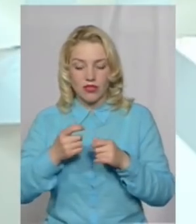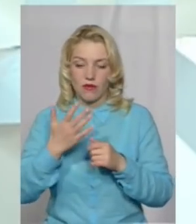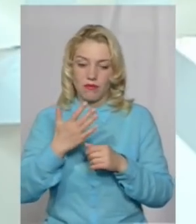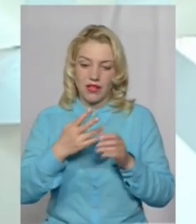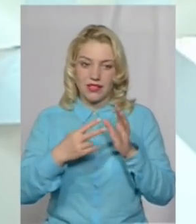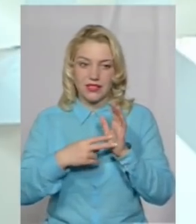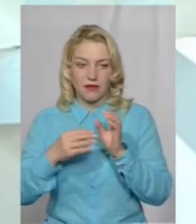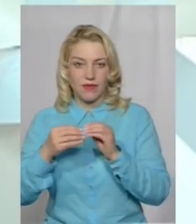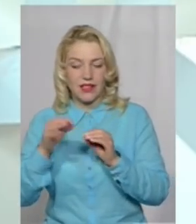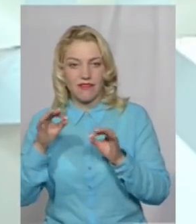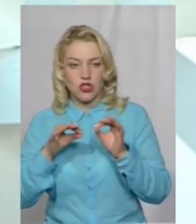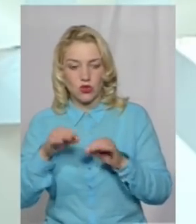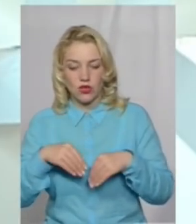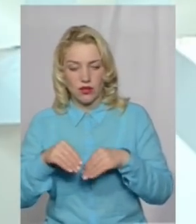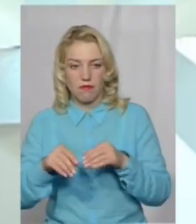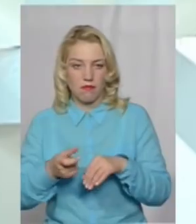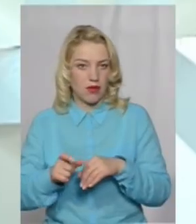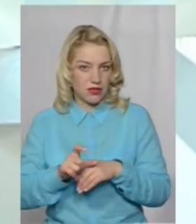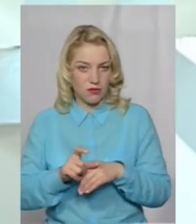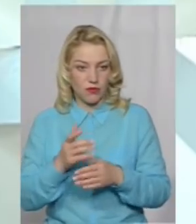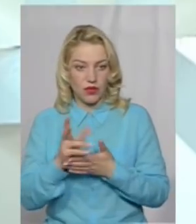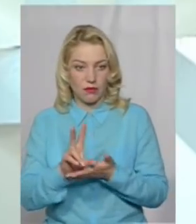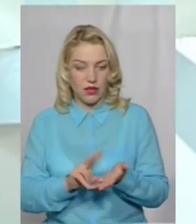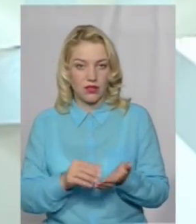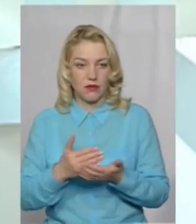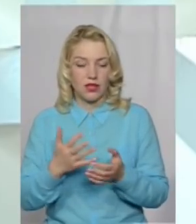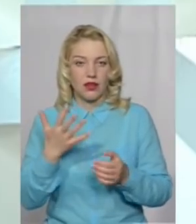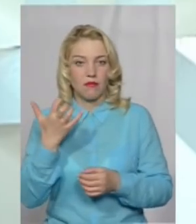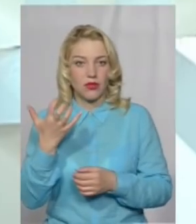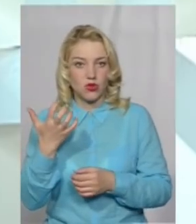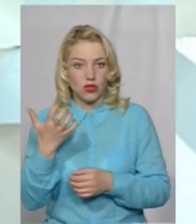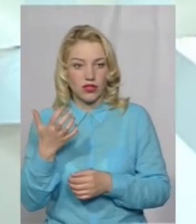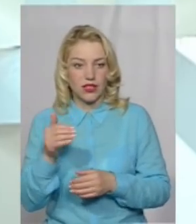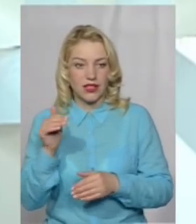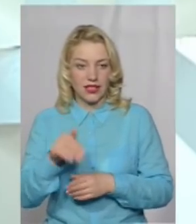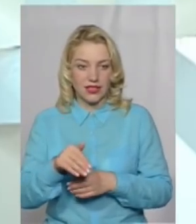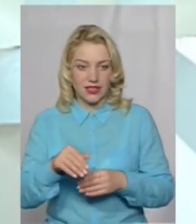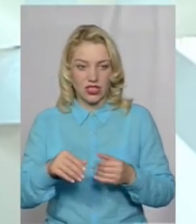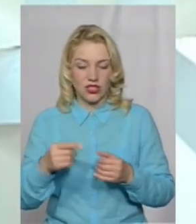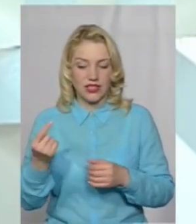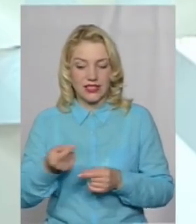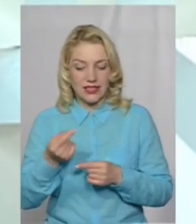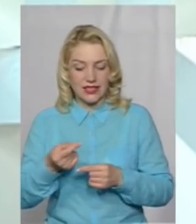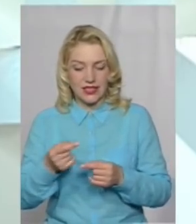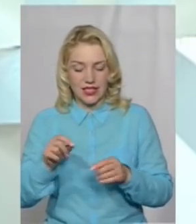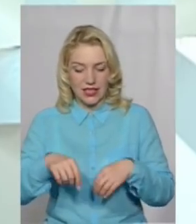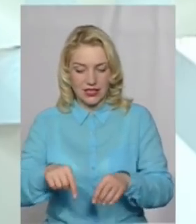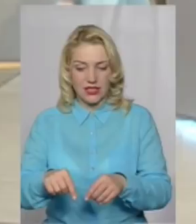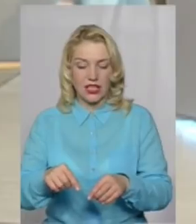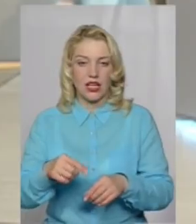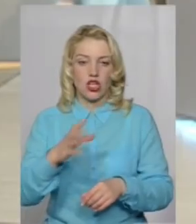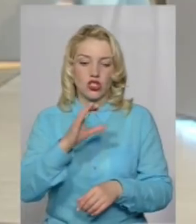5-7-10% максимум, так от. Для прикладу, ми сьогодні вирощуємо 500 тисяч сіянців сосни, 50 тисяч